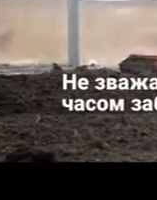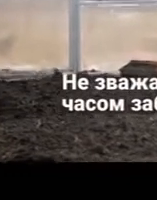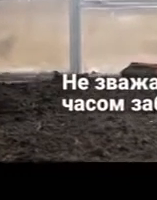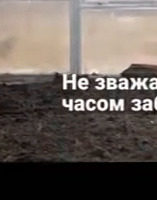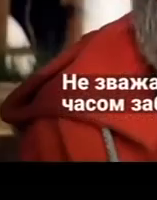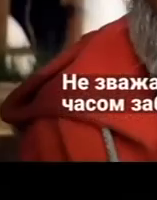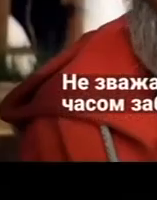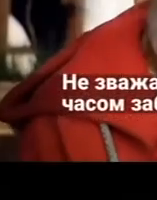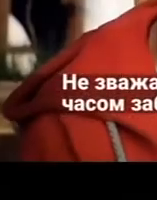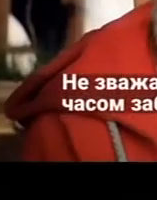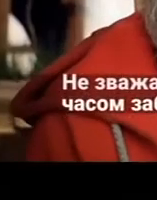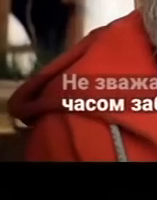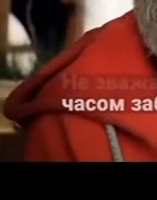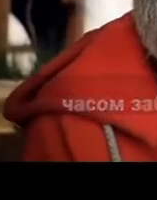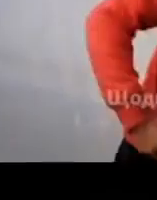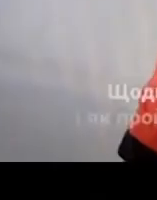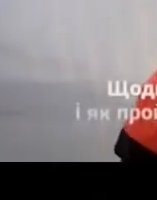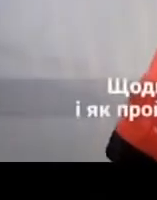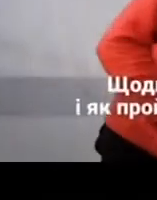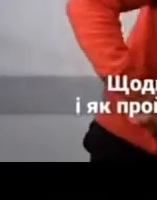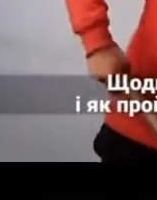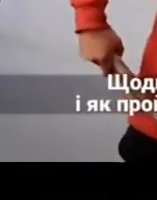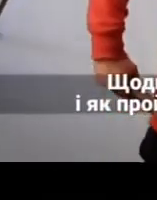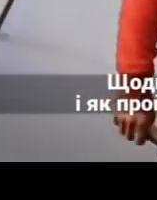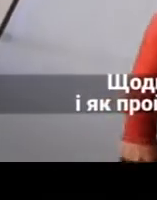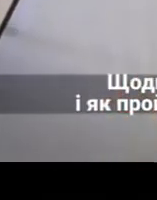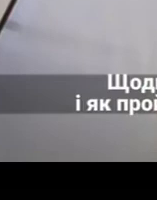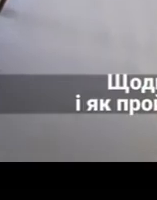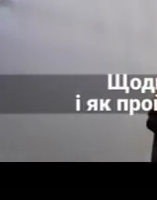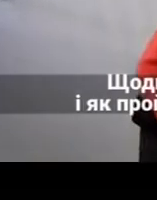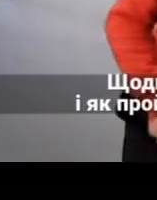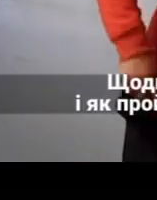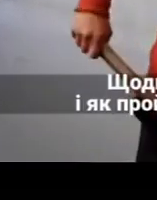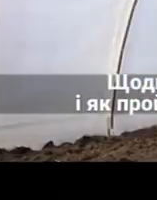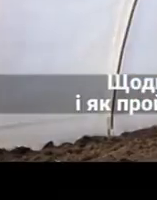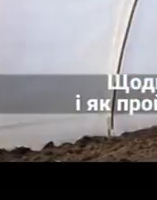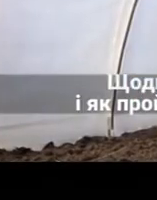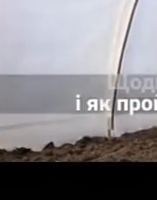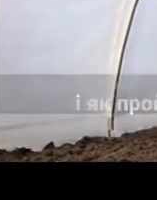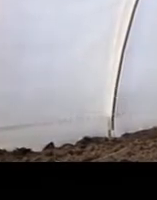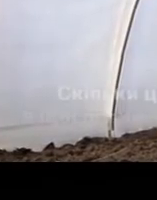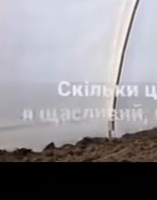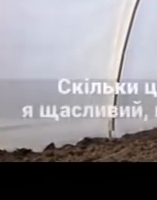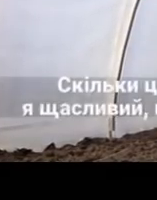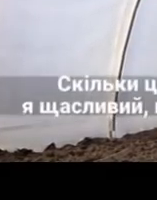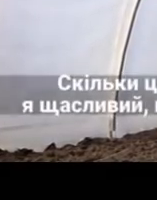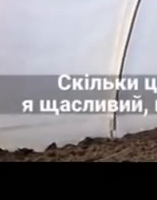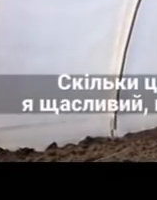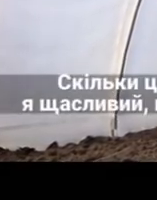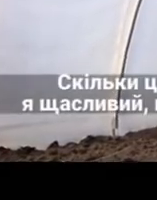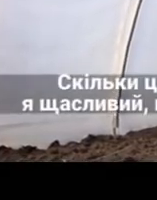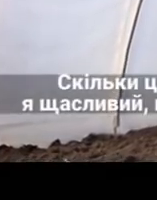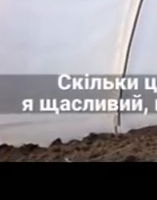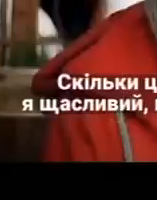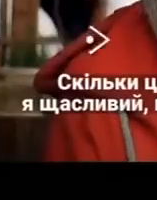иногда, что у меня надо колоться инсулином. Каждый день думаю, как делать, что делать, как пройти вот этот путь. Но оно у меня